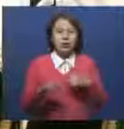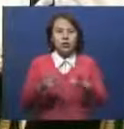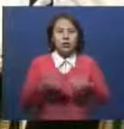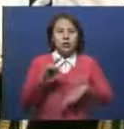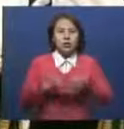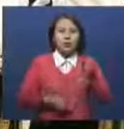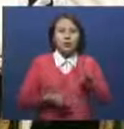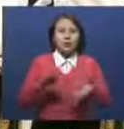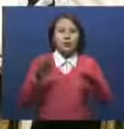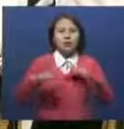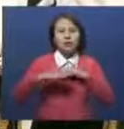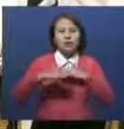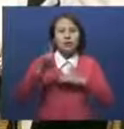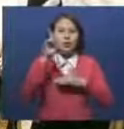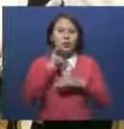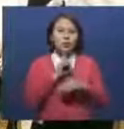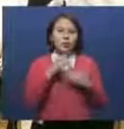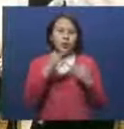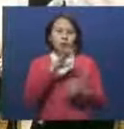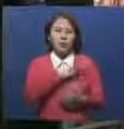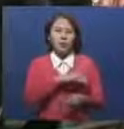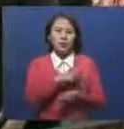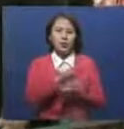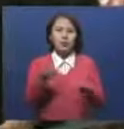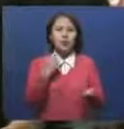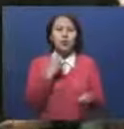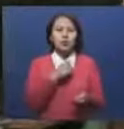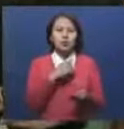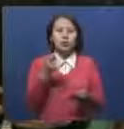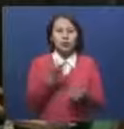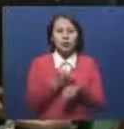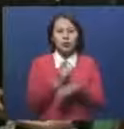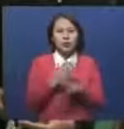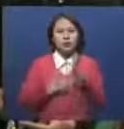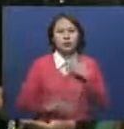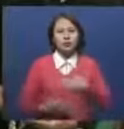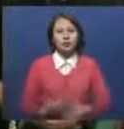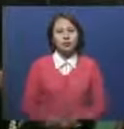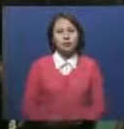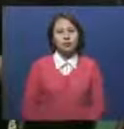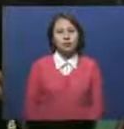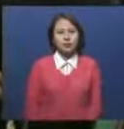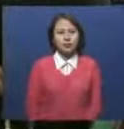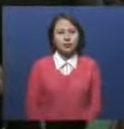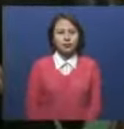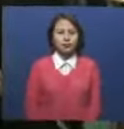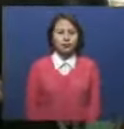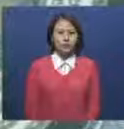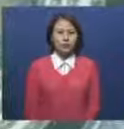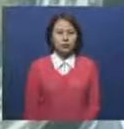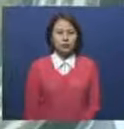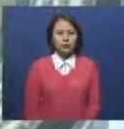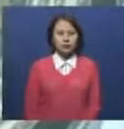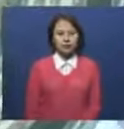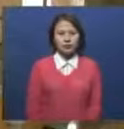салынған құрылыстың орналасқан жері де ыңғайлы. Оның пайдалануға берілуі талдықорғандықтары үшін қуанышты оқиға болды.